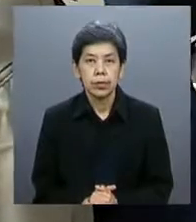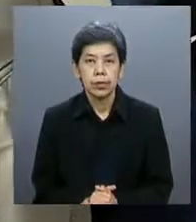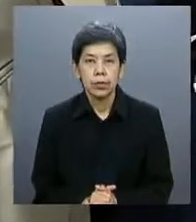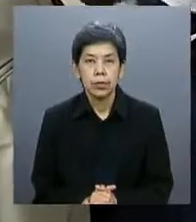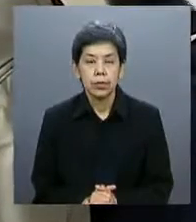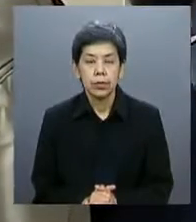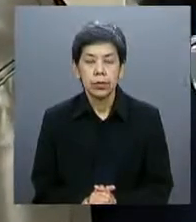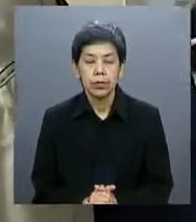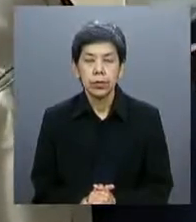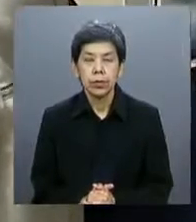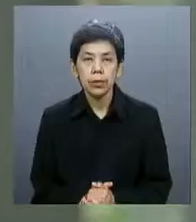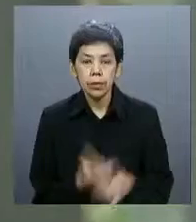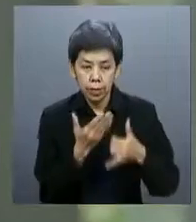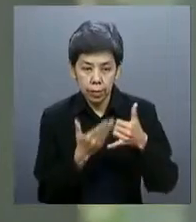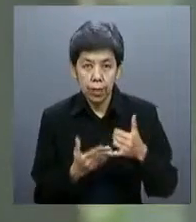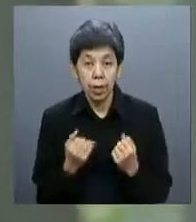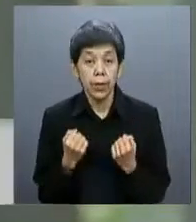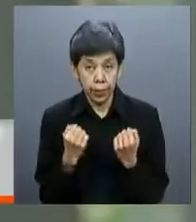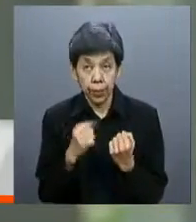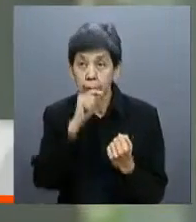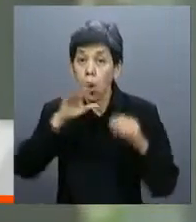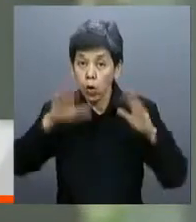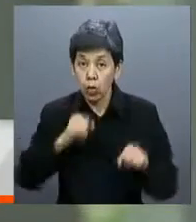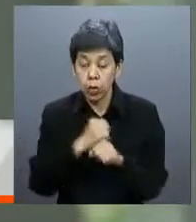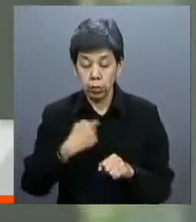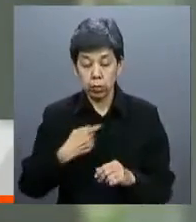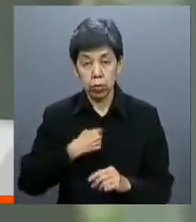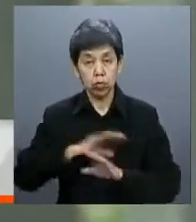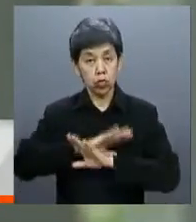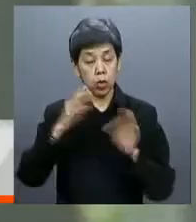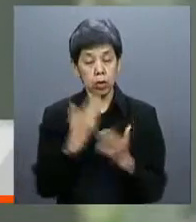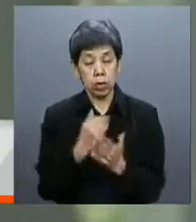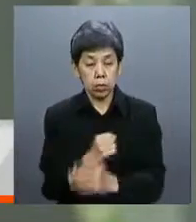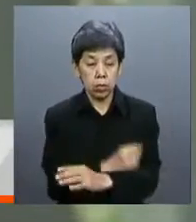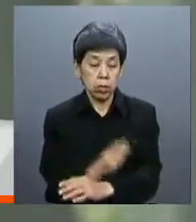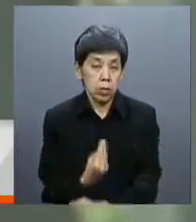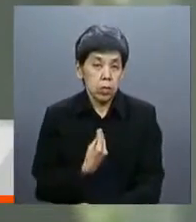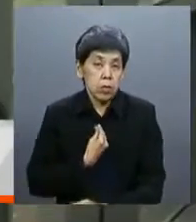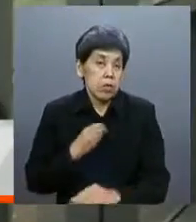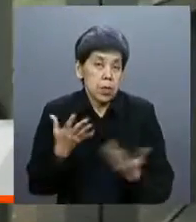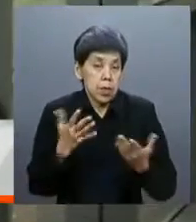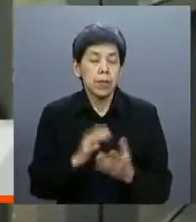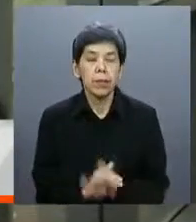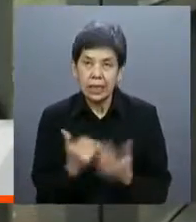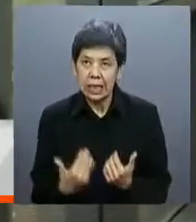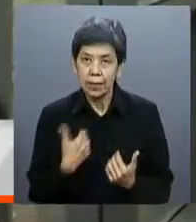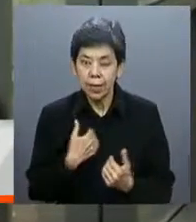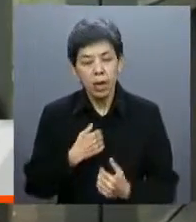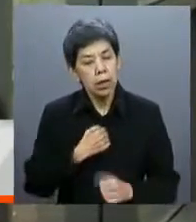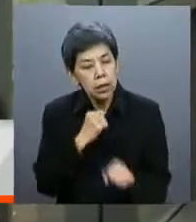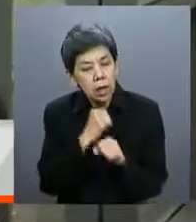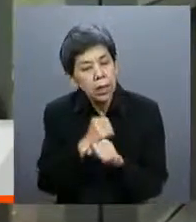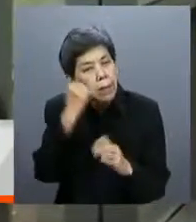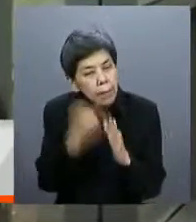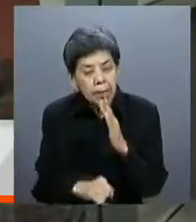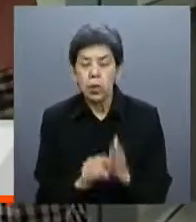นายสานิชคงเพชรอดีตนักบินสายการบินนกแอร์ที่ถูกเลิกจ้างโดยไม่จ่ายค่าชดเชยหรือเงินใดๆเนื่องจากจงใจกระทำความ